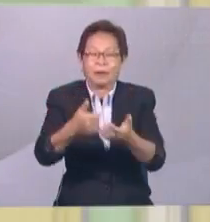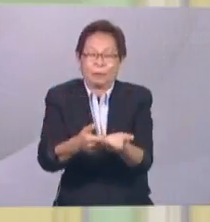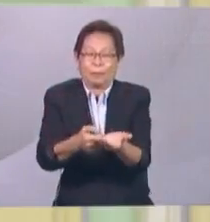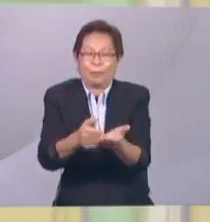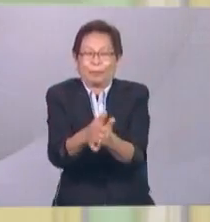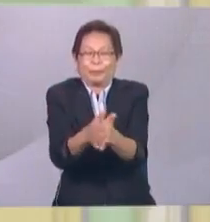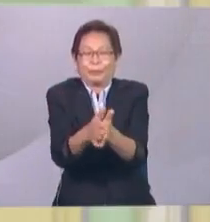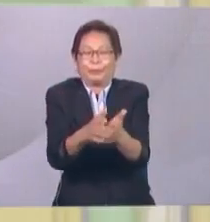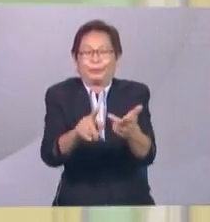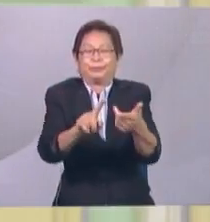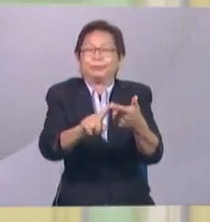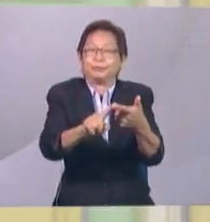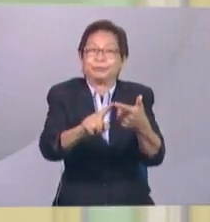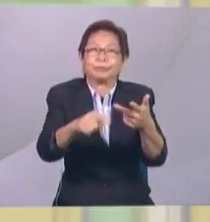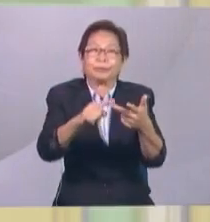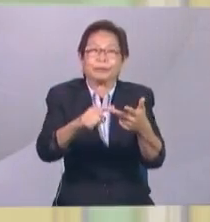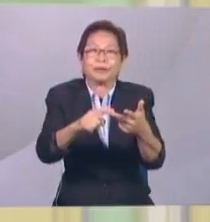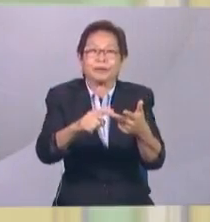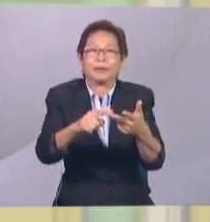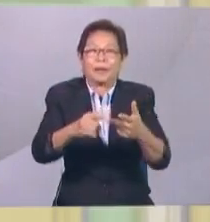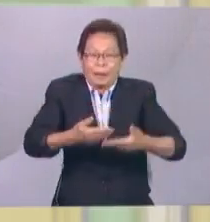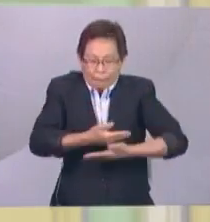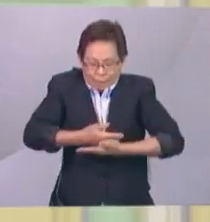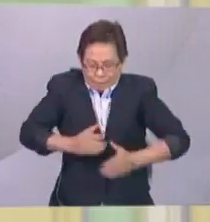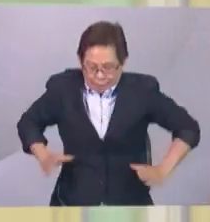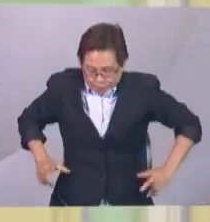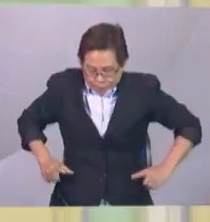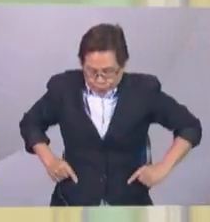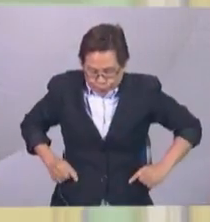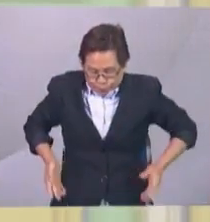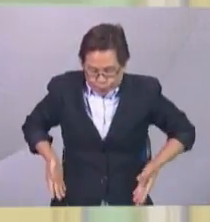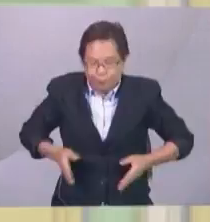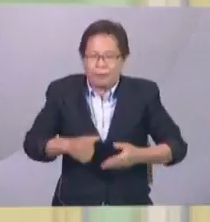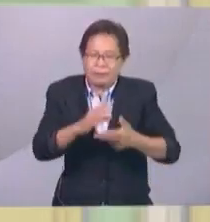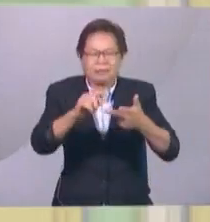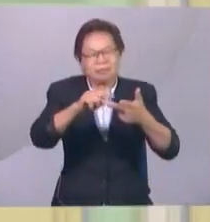sanitizer, lamping bayi dan lain-lain.